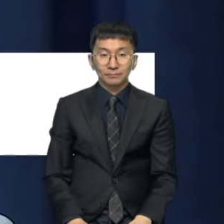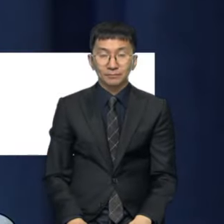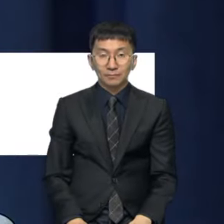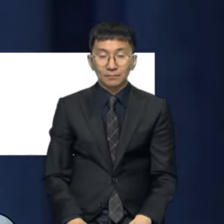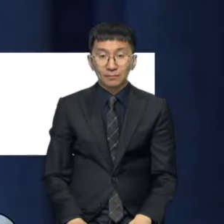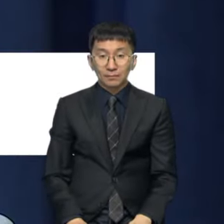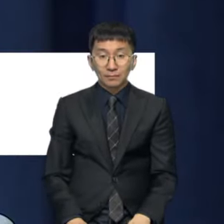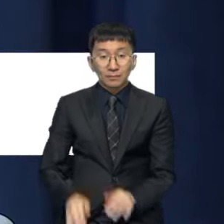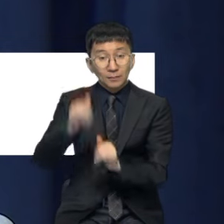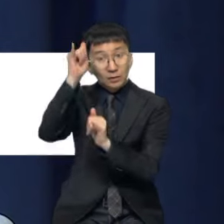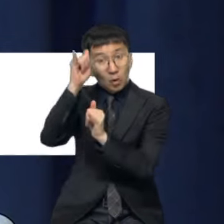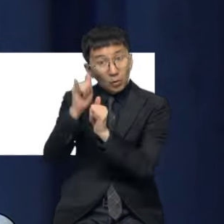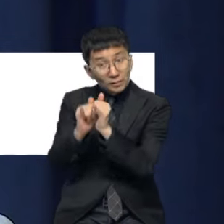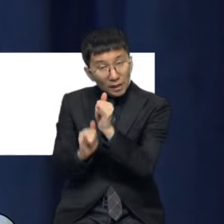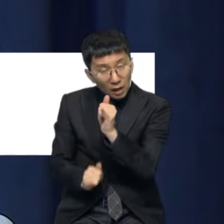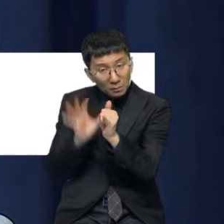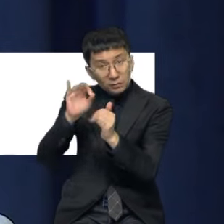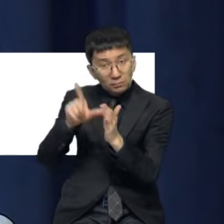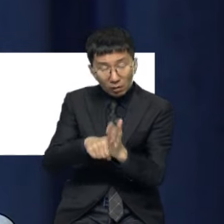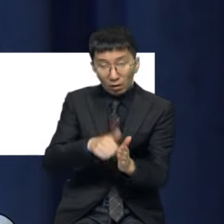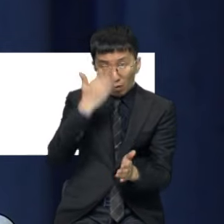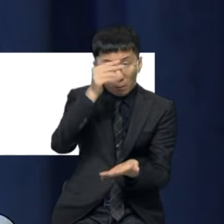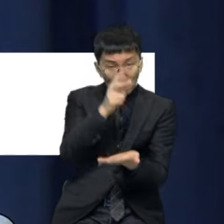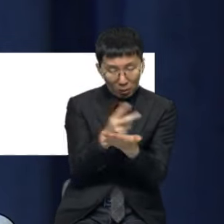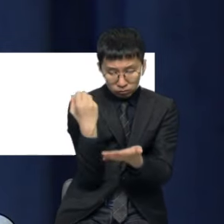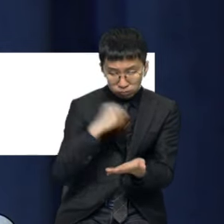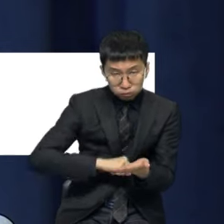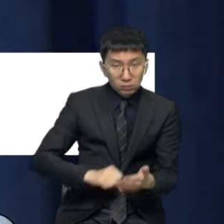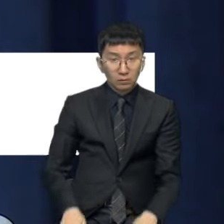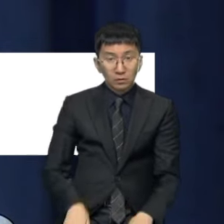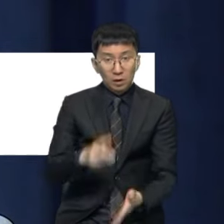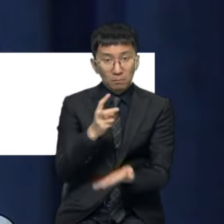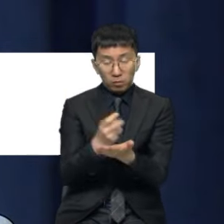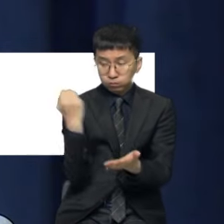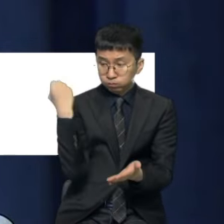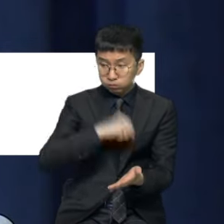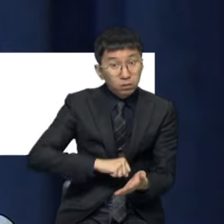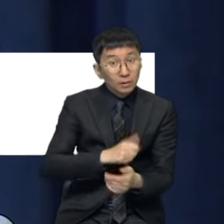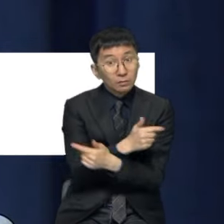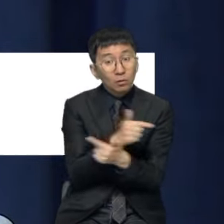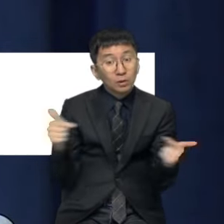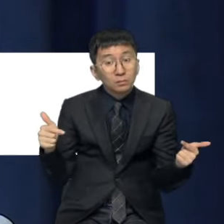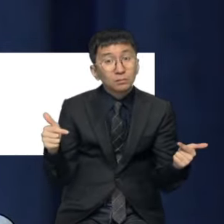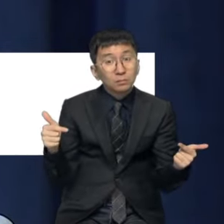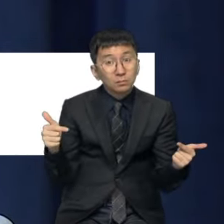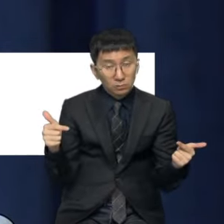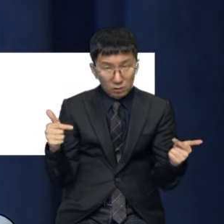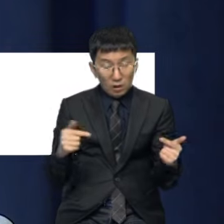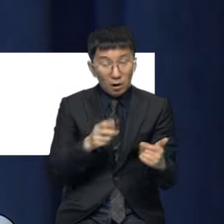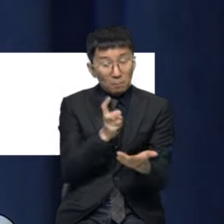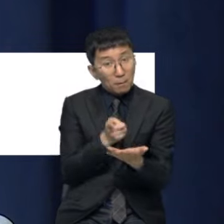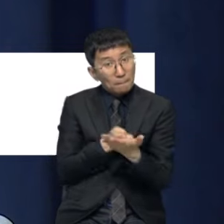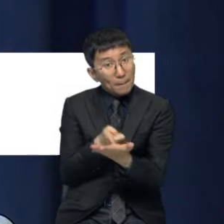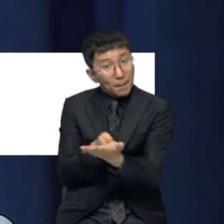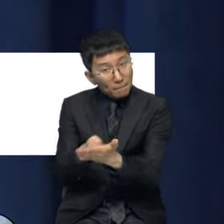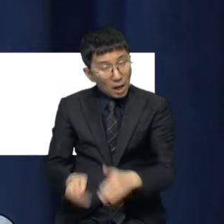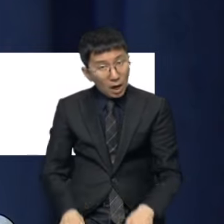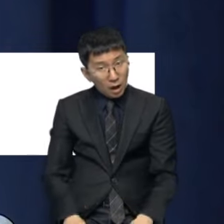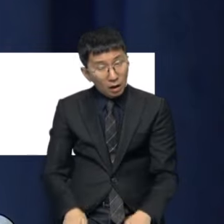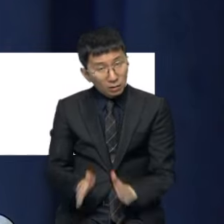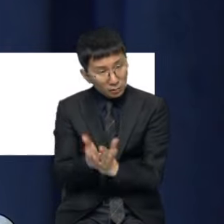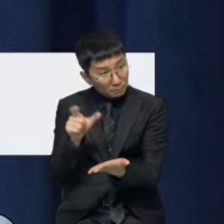더불어민주당은 역사상 가장 많은 위헌, 위법 소지가 많은 법안을 발의하는 더불어 위헌당으로 기록되는 것이 두렵지 않은지